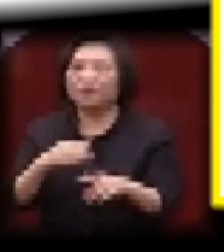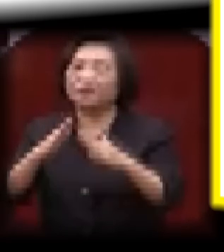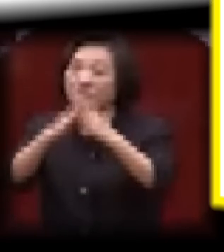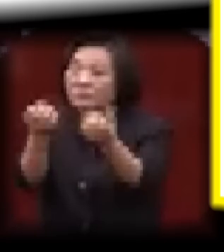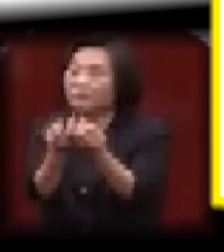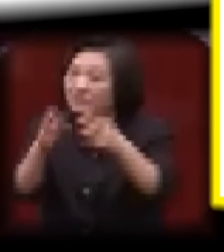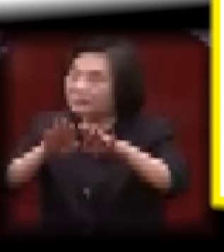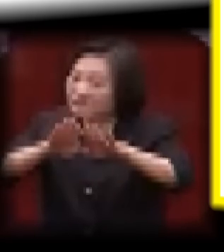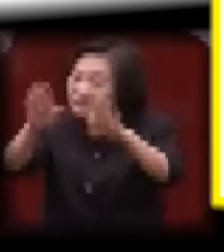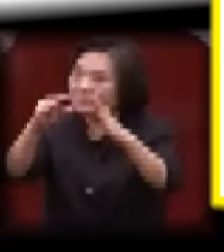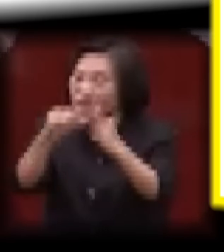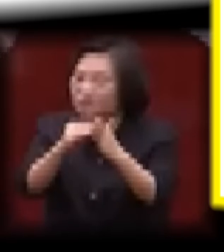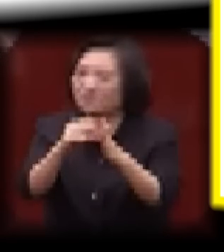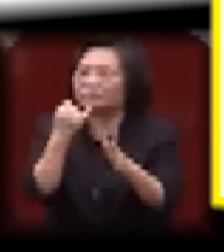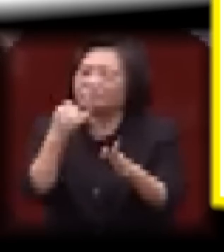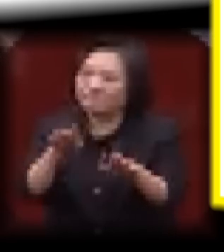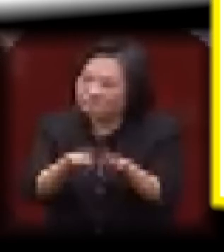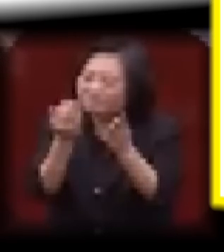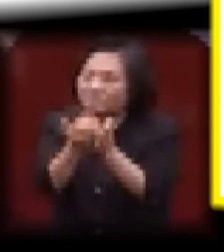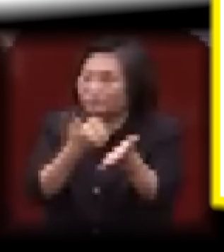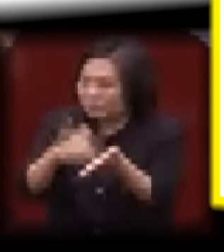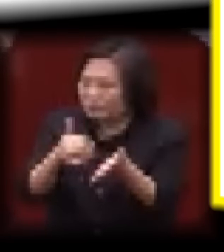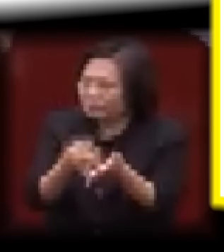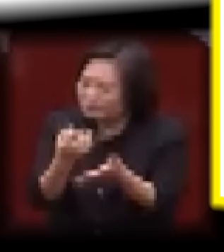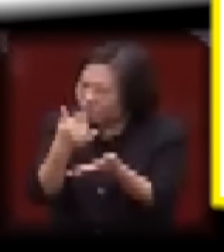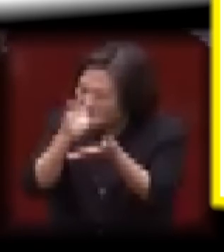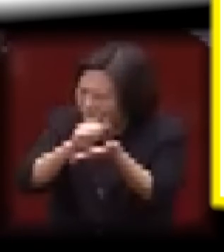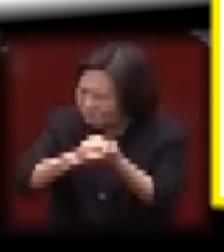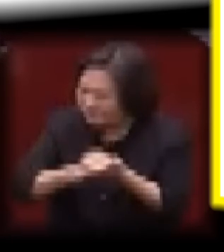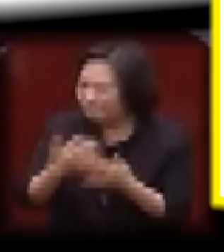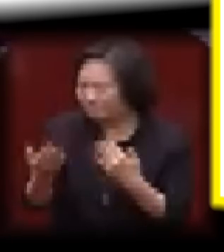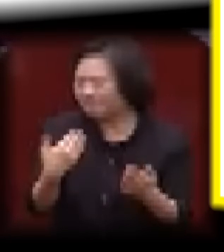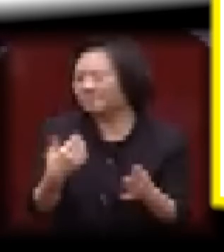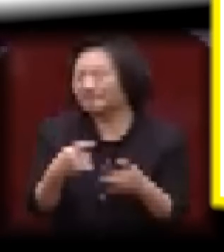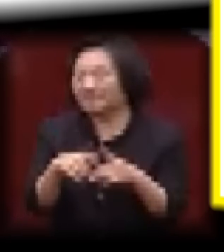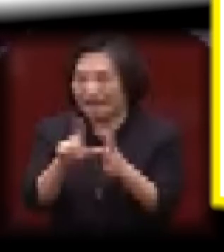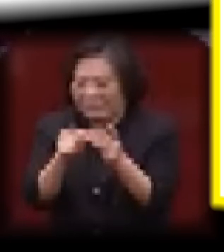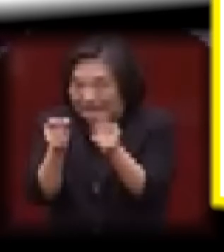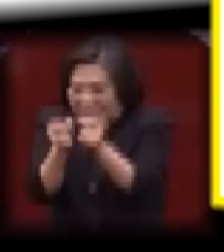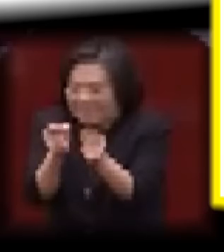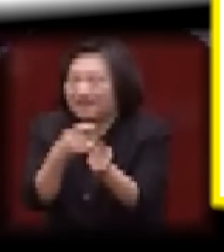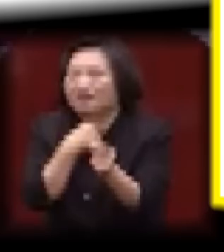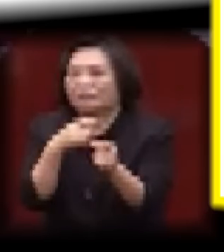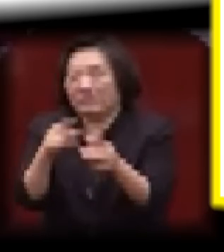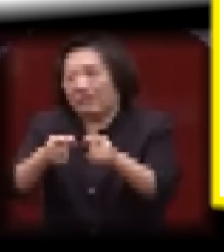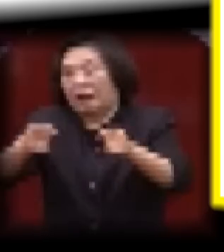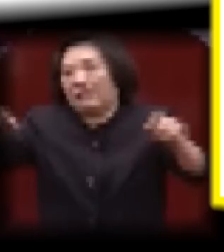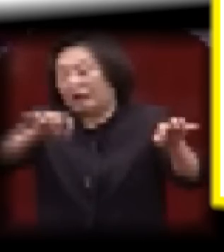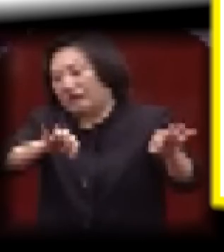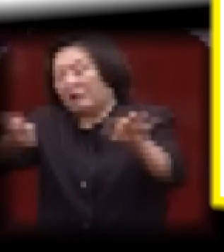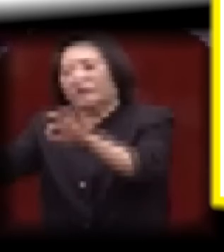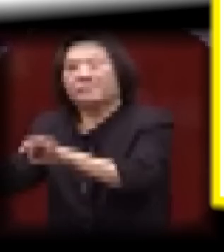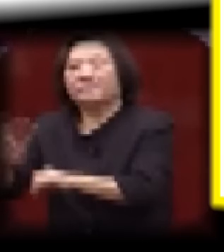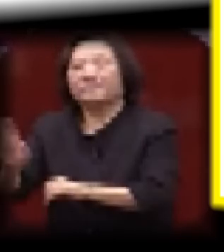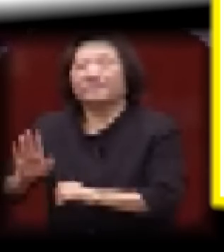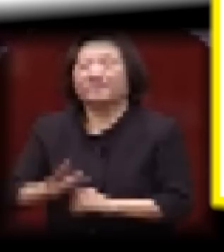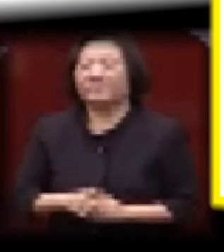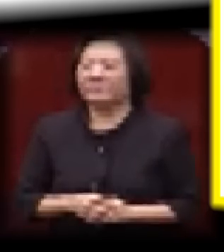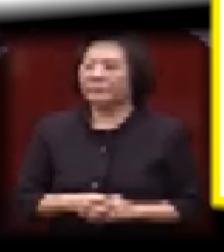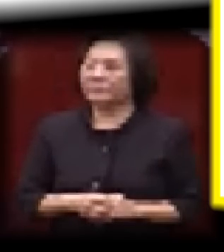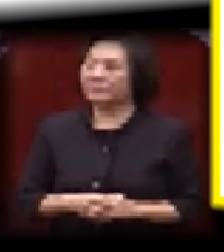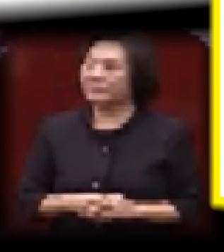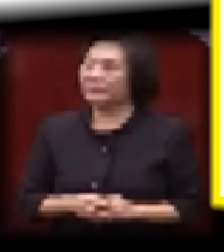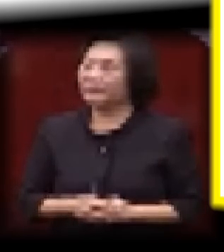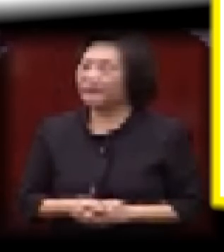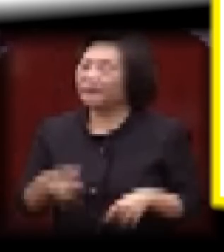算的编列，你知道，必须更时间上要越接近越好。那所以我们为